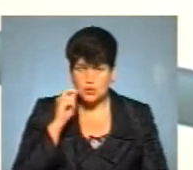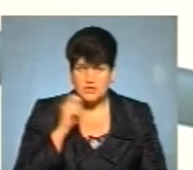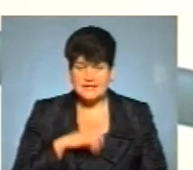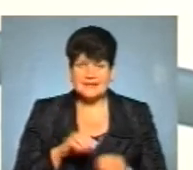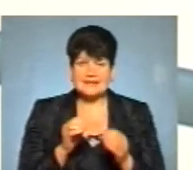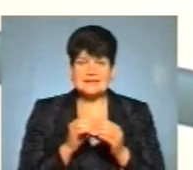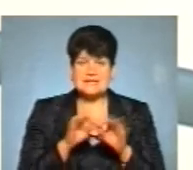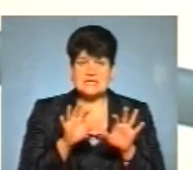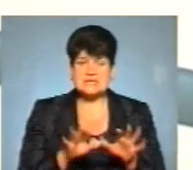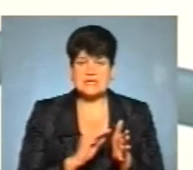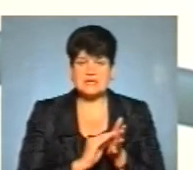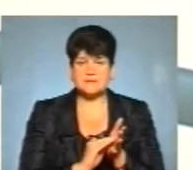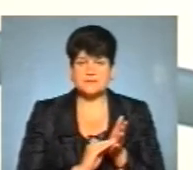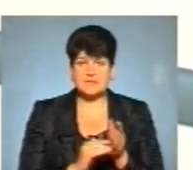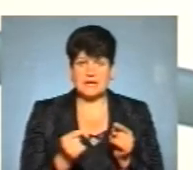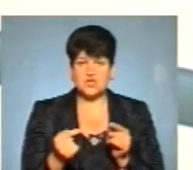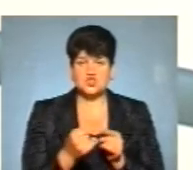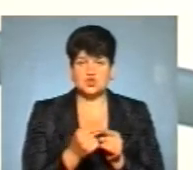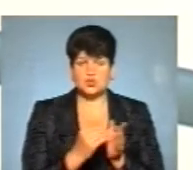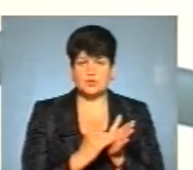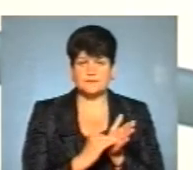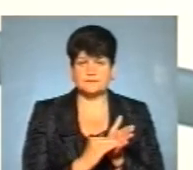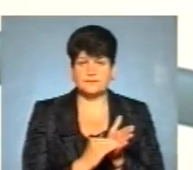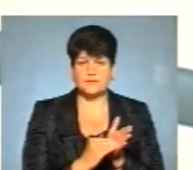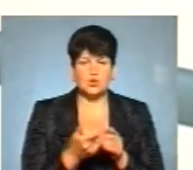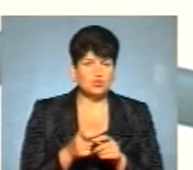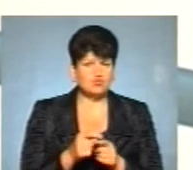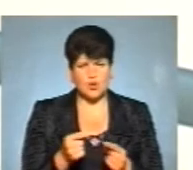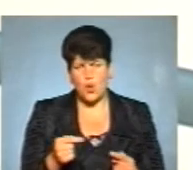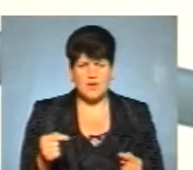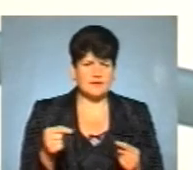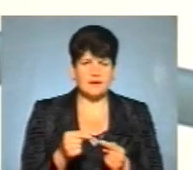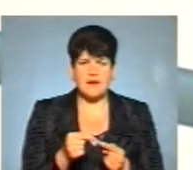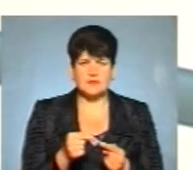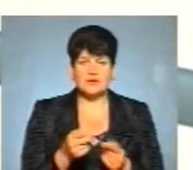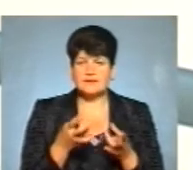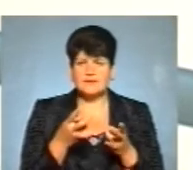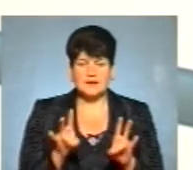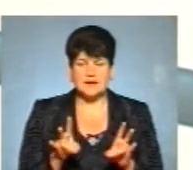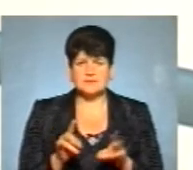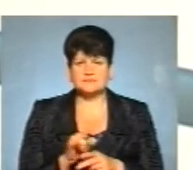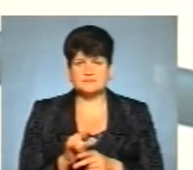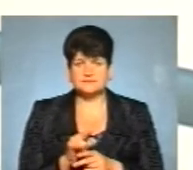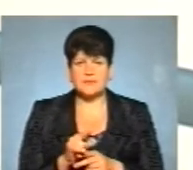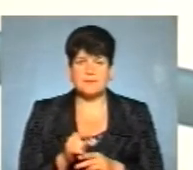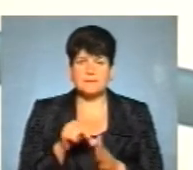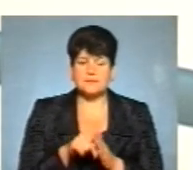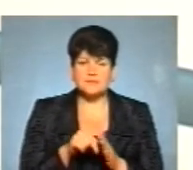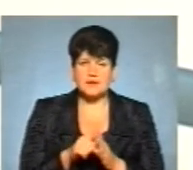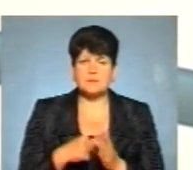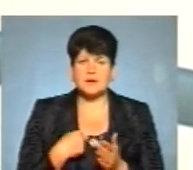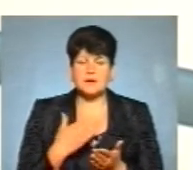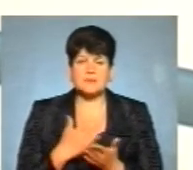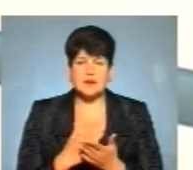10 стаття, написала це дуже чітко, дуже конкретно. І я думаю, що не треба підміняти понять. І от ми маємо навіть